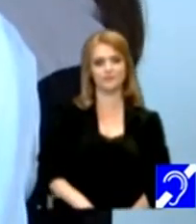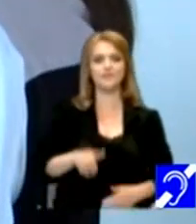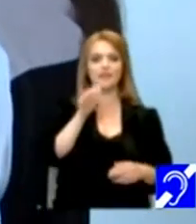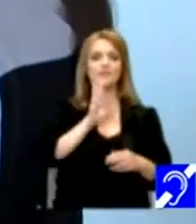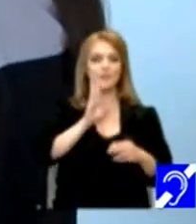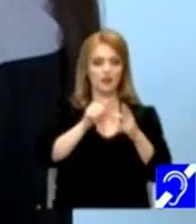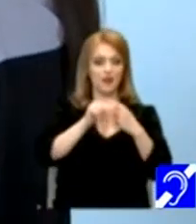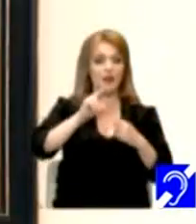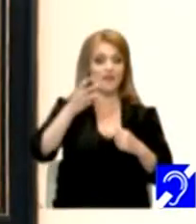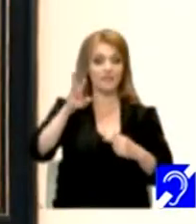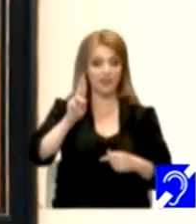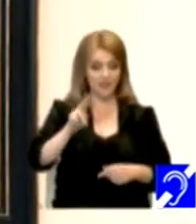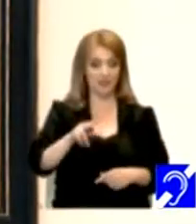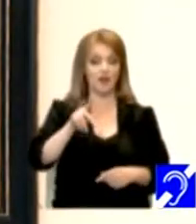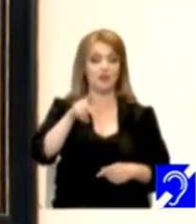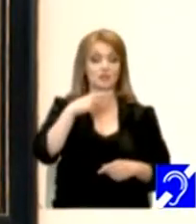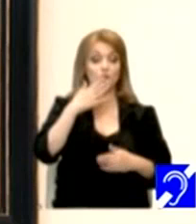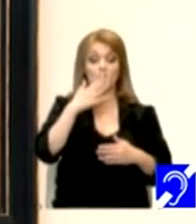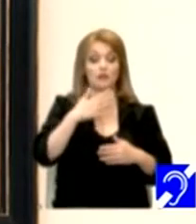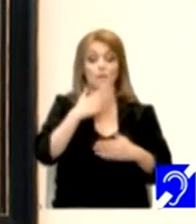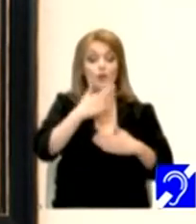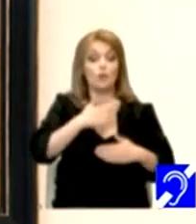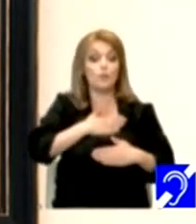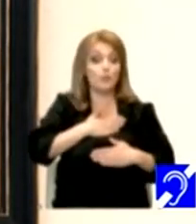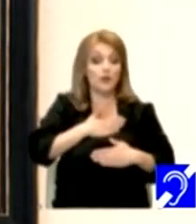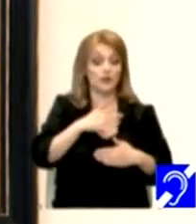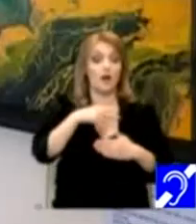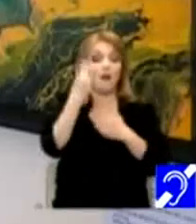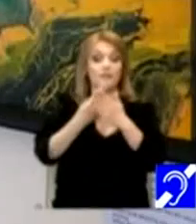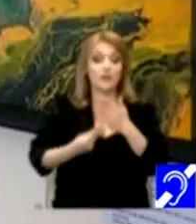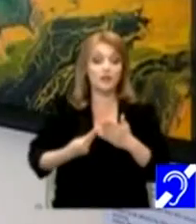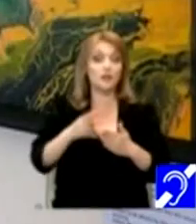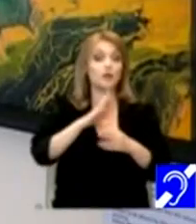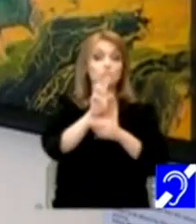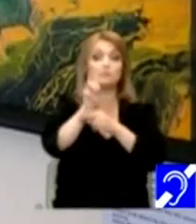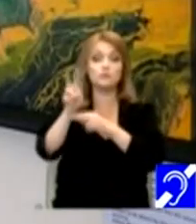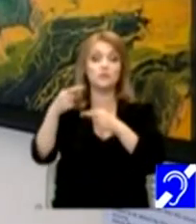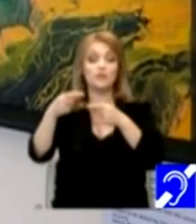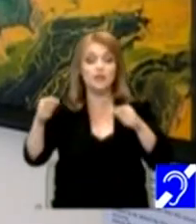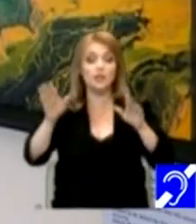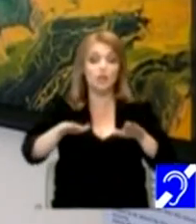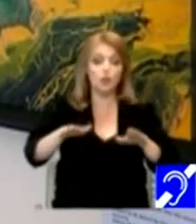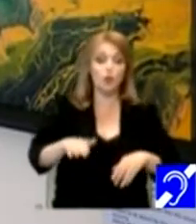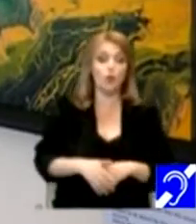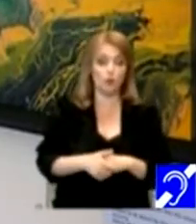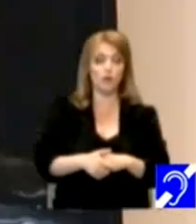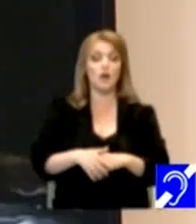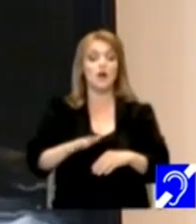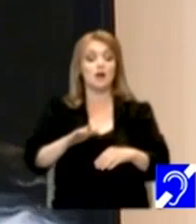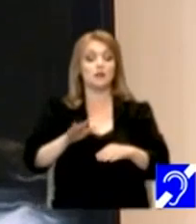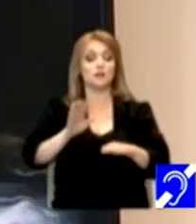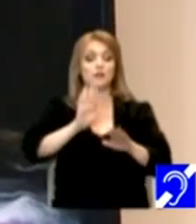Lavinia Ioniță spune că a îndrăgit pictura vizitând marile muzee ale lumii. Un eveniment tragic din familie, decesul mamei,